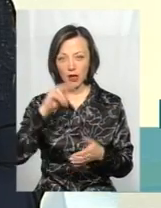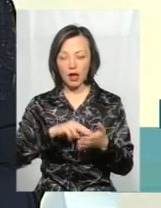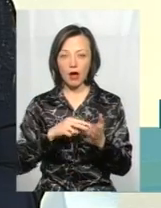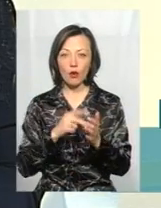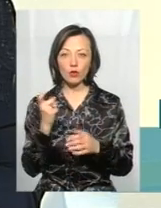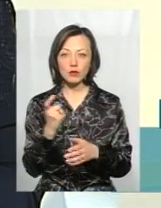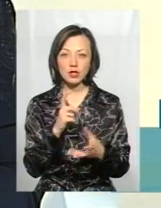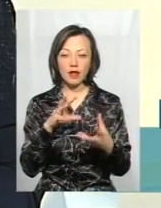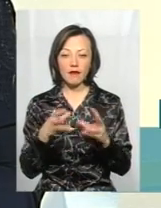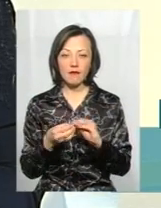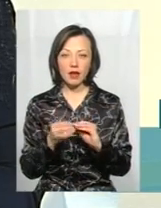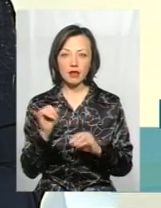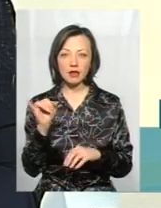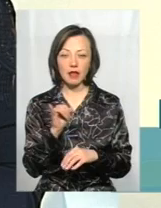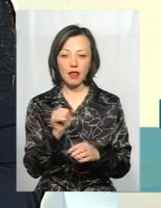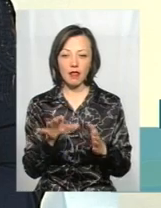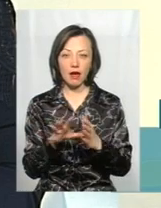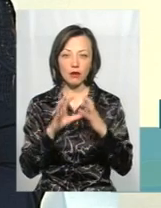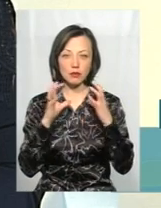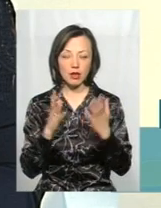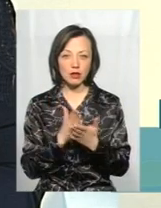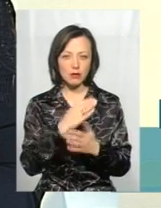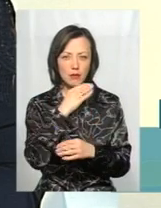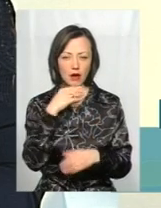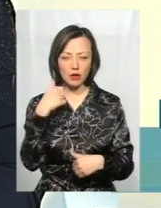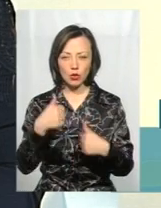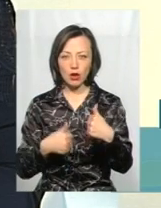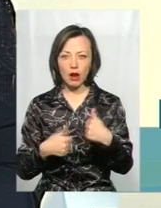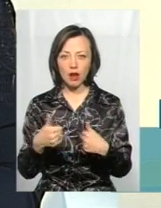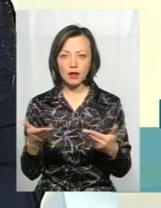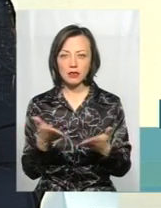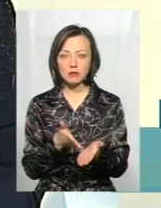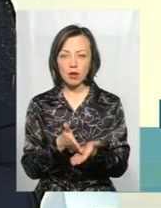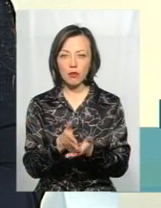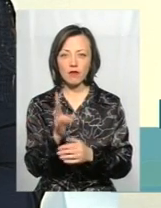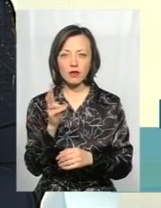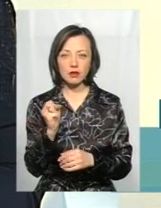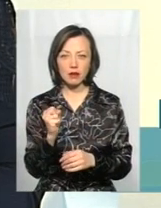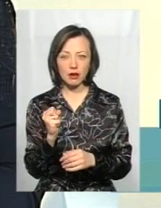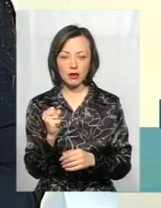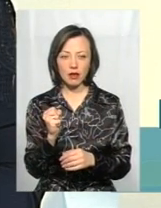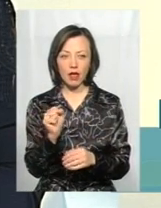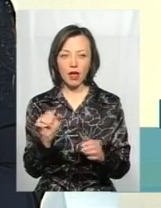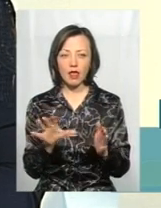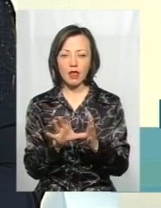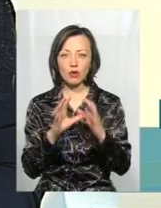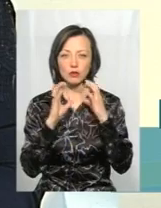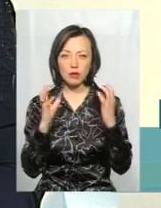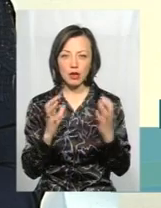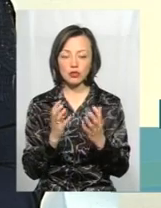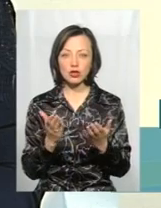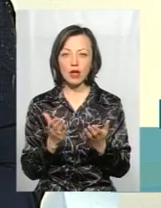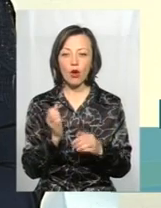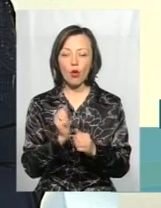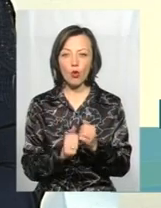економічний ефект і енергозбереження. Є багато грантів, які спрямовані на енергозбереження. Тобто,